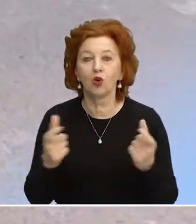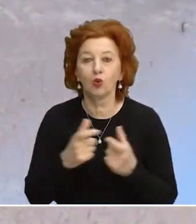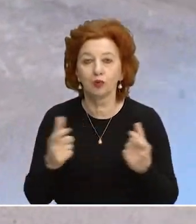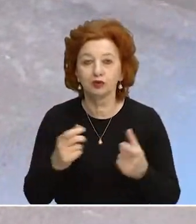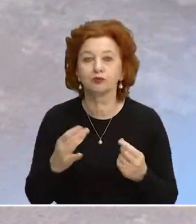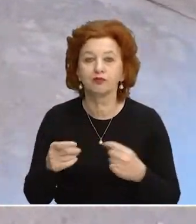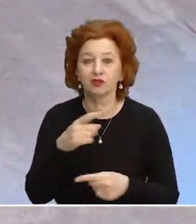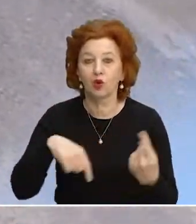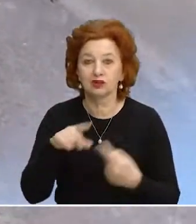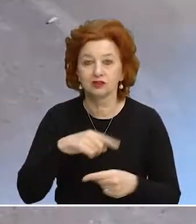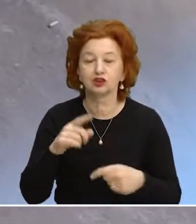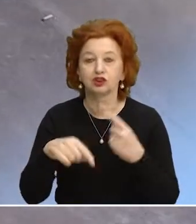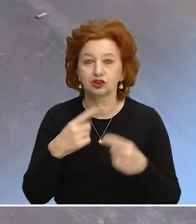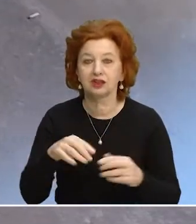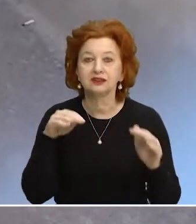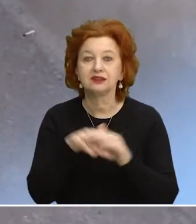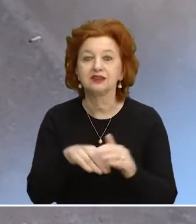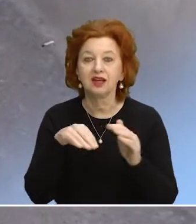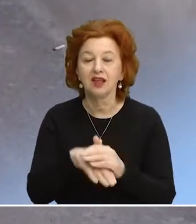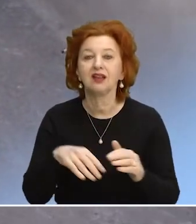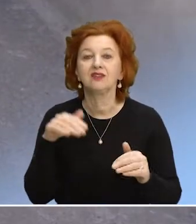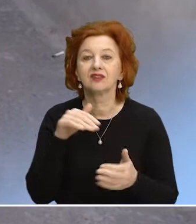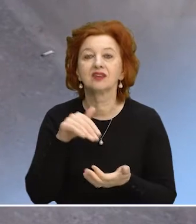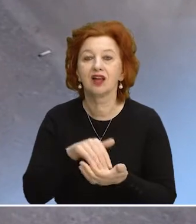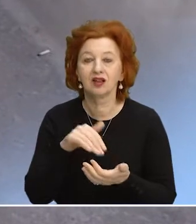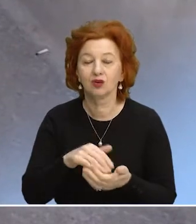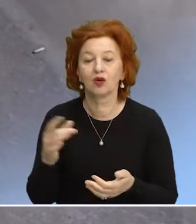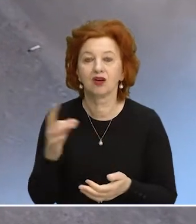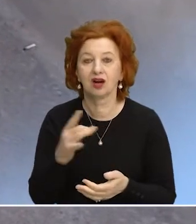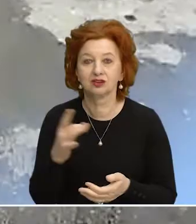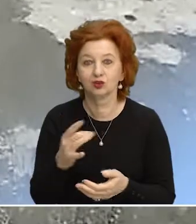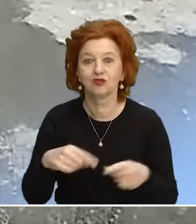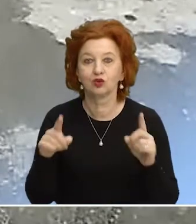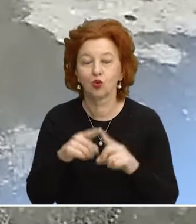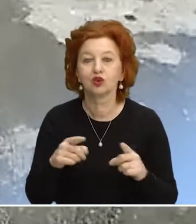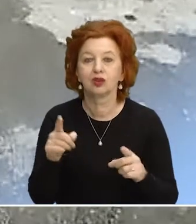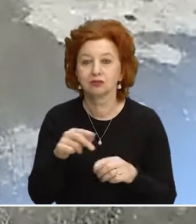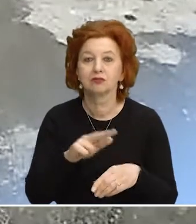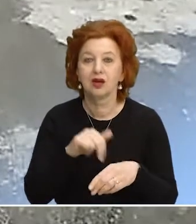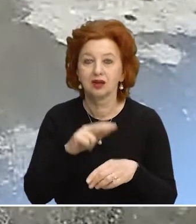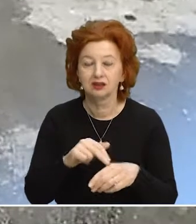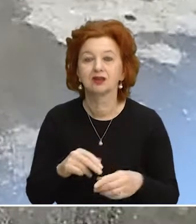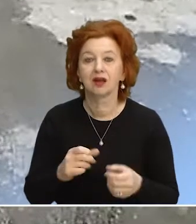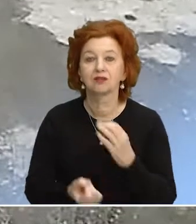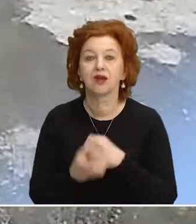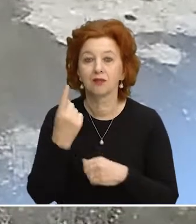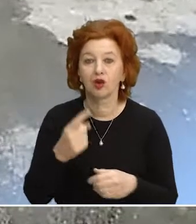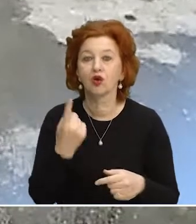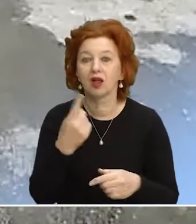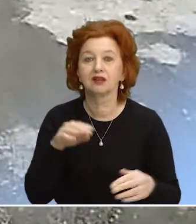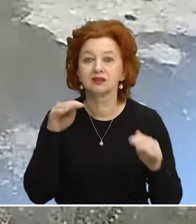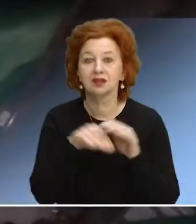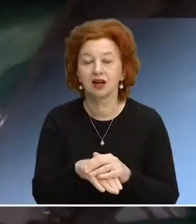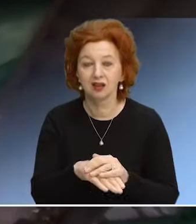после чего организовал их сбыт через тайники-закладки в городе Таганроге и Ростове-на-Дону. Оперативники установили одну из закладок,